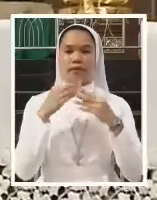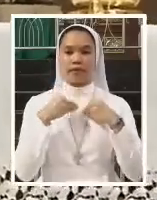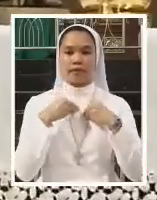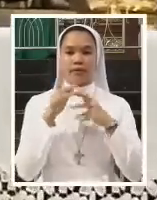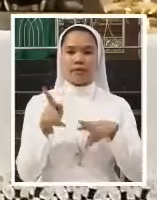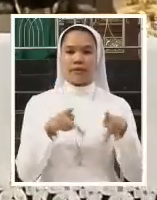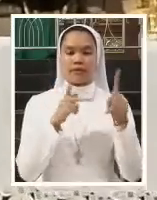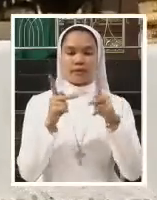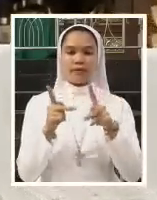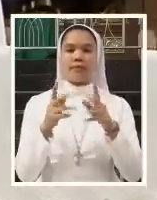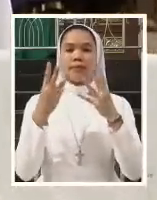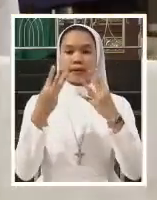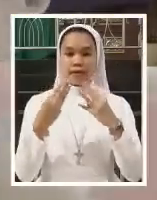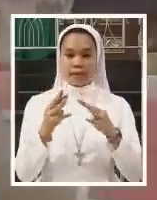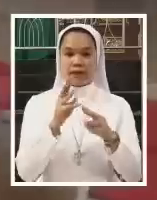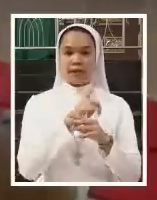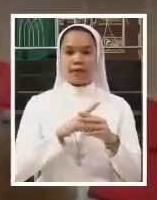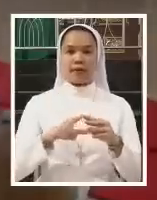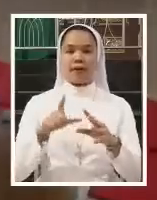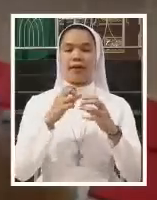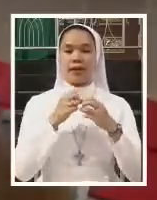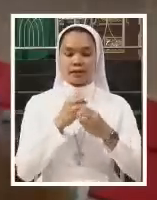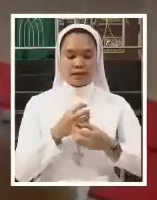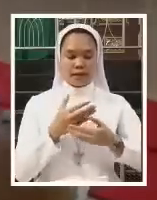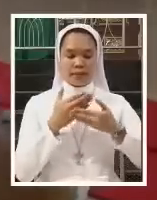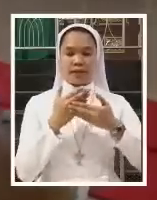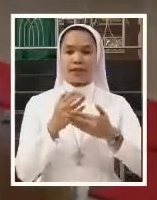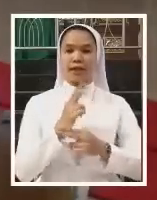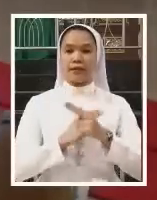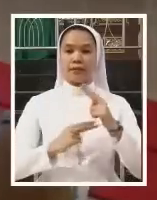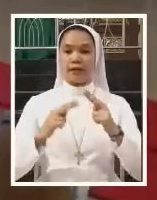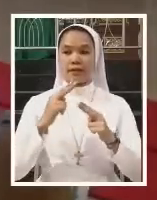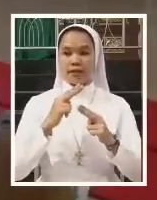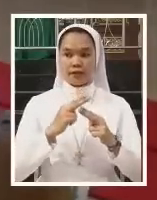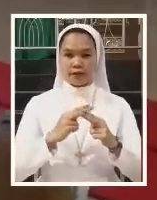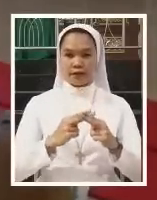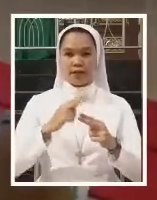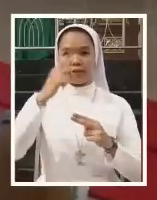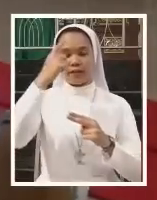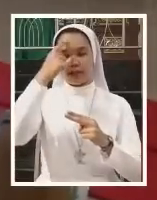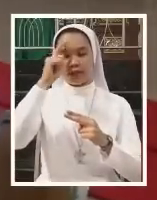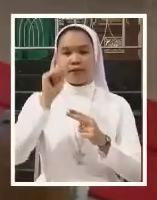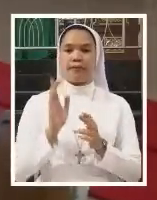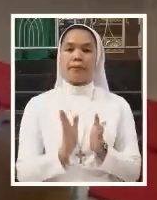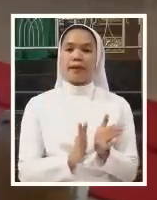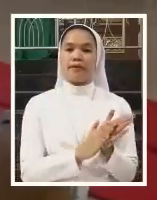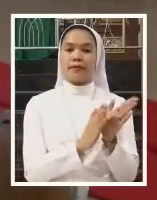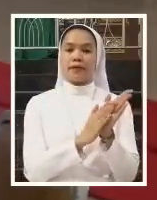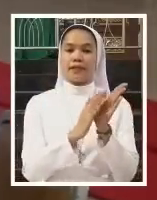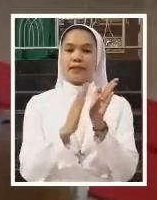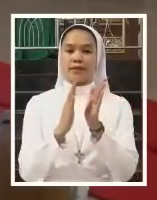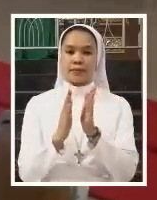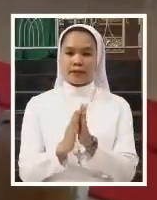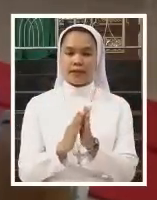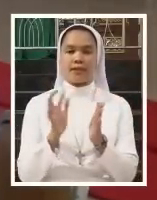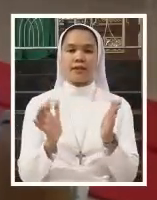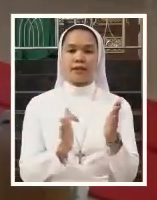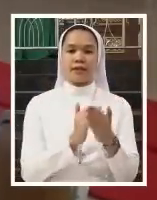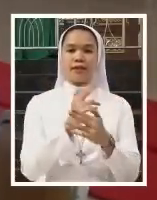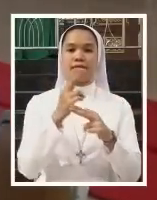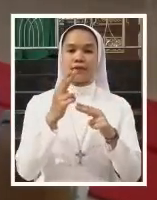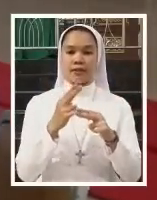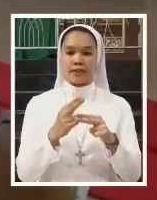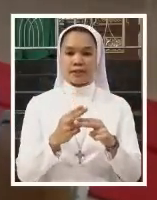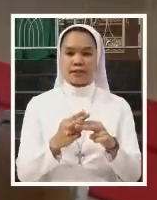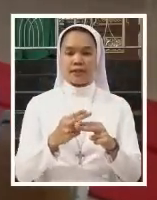amang makakamhan. Akoon man lugod kan kagurangnan an atang sa saimong mga kamot para sa